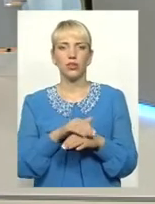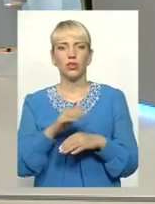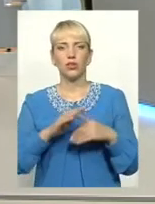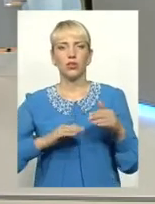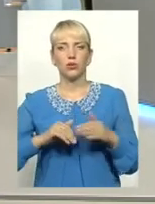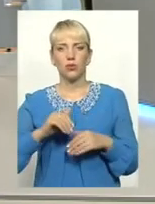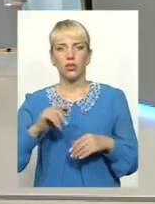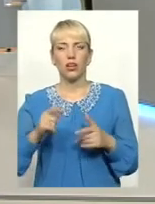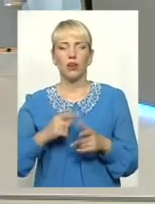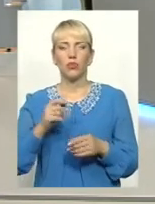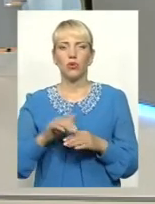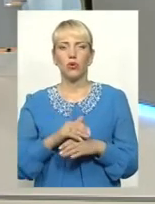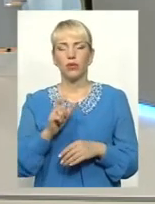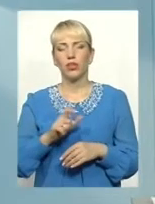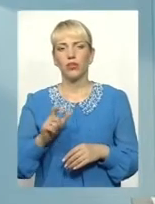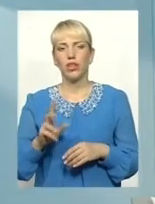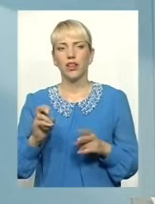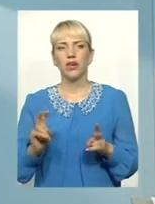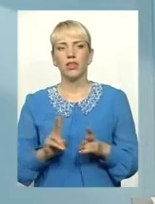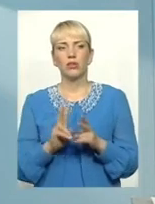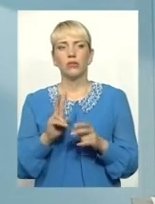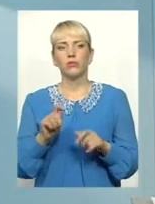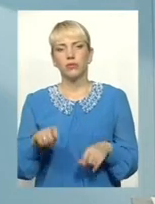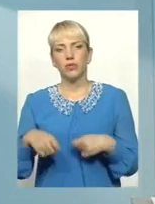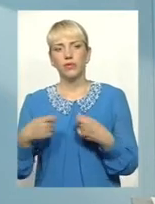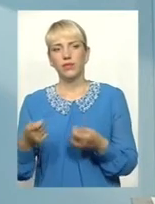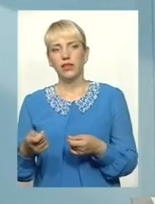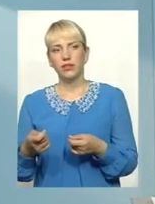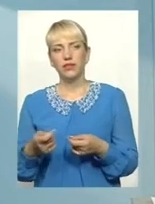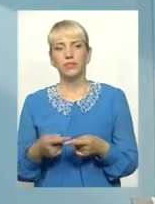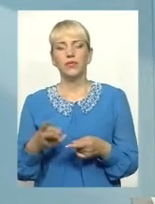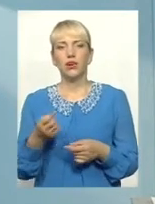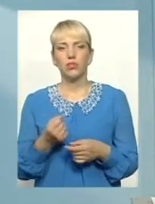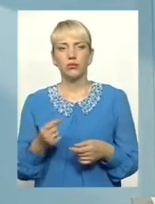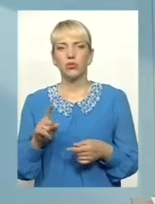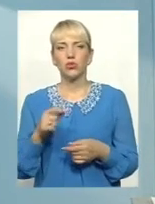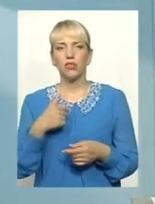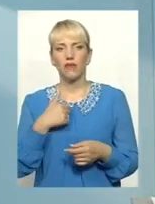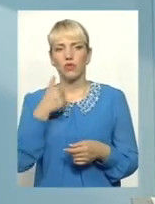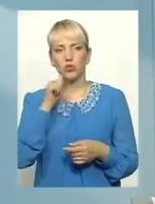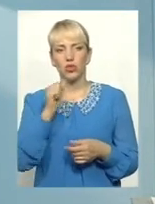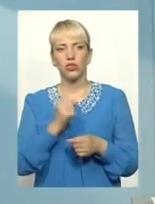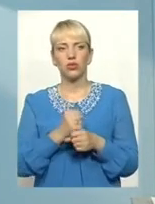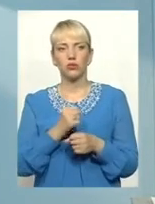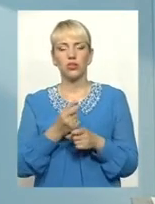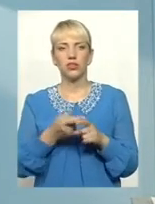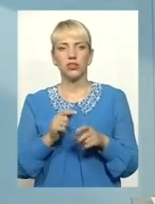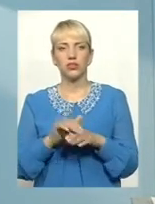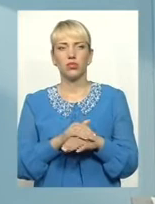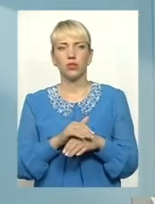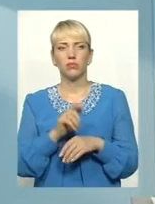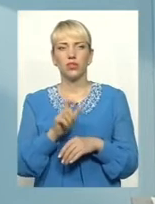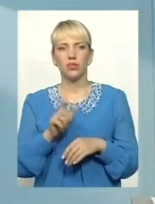або навіть знайти добрих людей на зустріч, які можна було передати на перетримку. Що і я вчора і зробила. Слава Богу, ці добрі люди